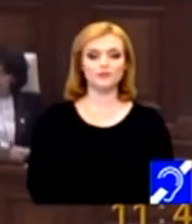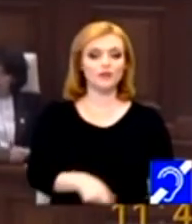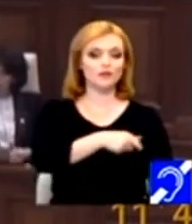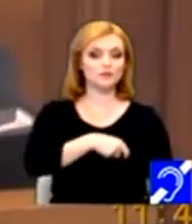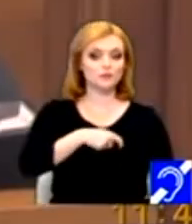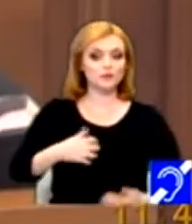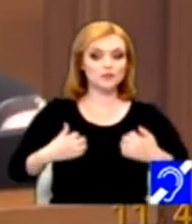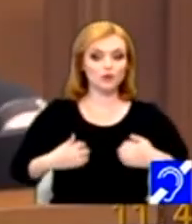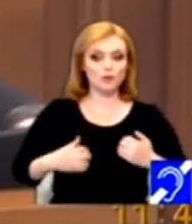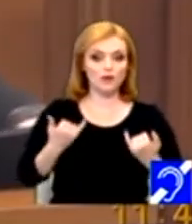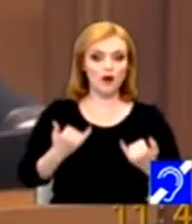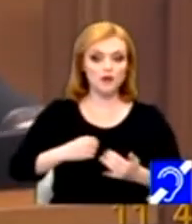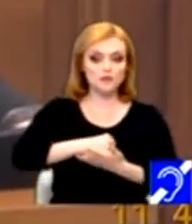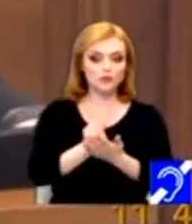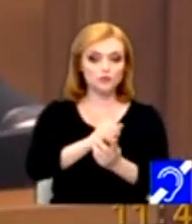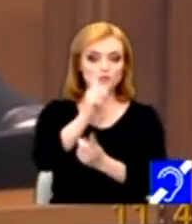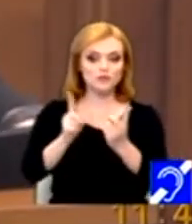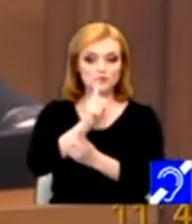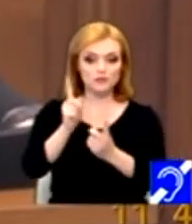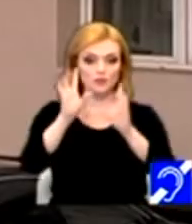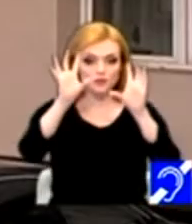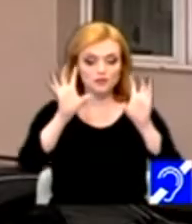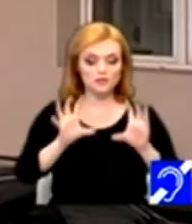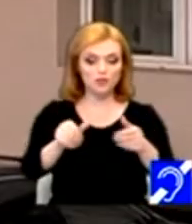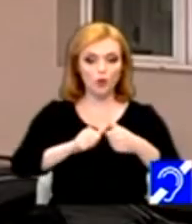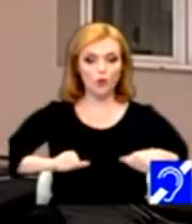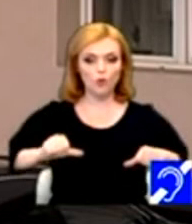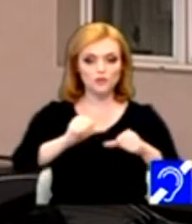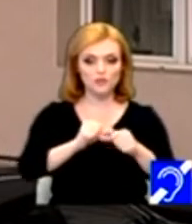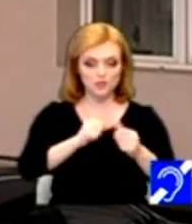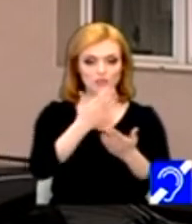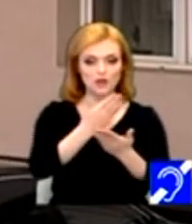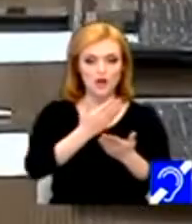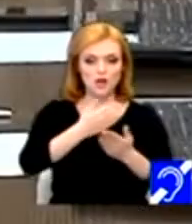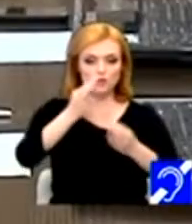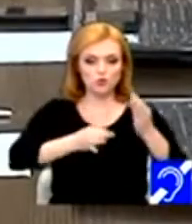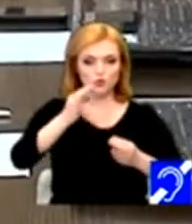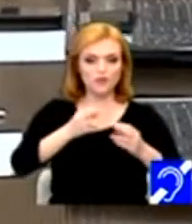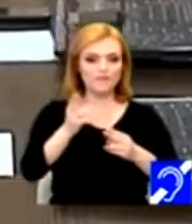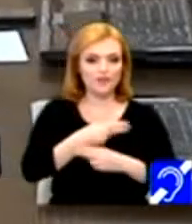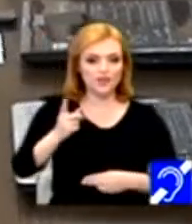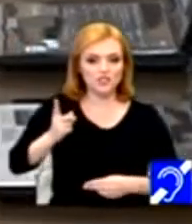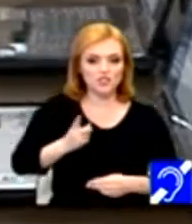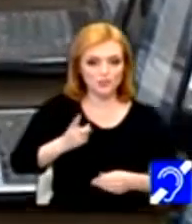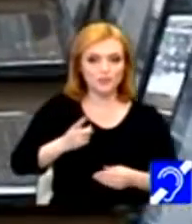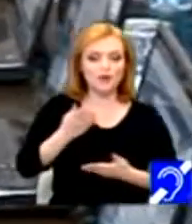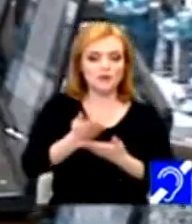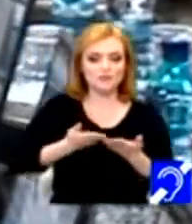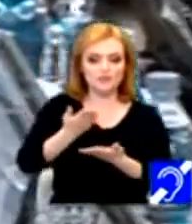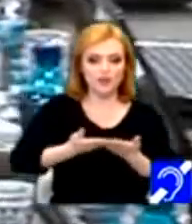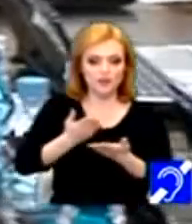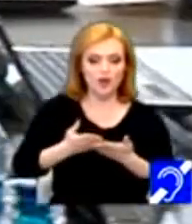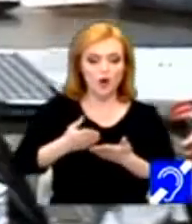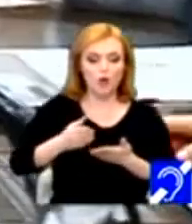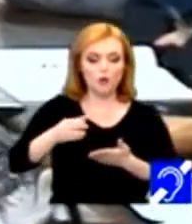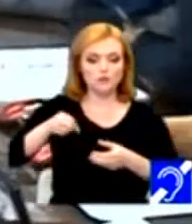Deputații s-au grăbit să adopte astăzi modificările la legea CSM fără recomandările experților internaționali. Consiliul Superior al